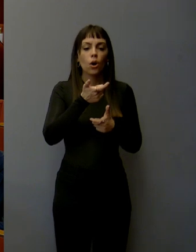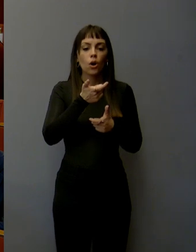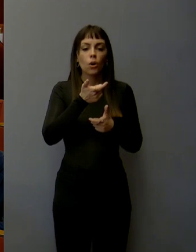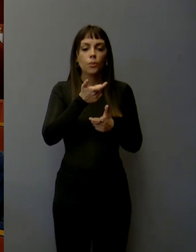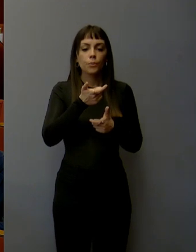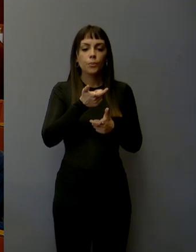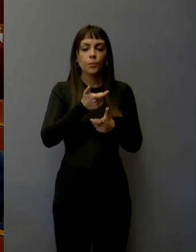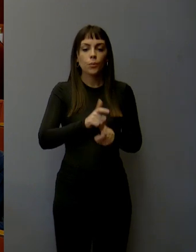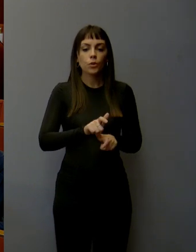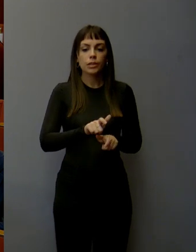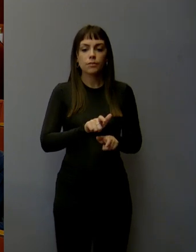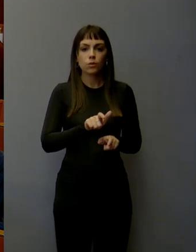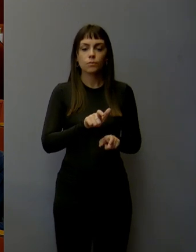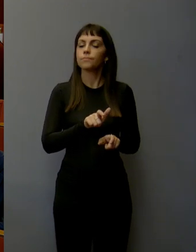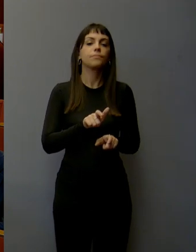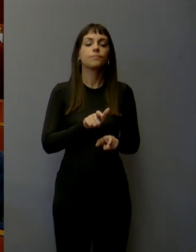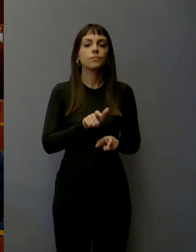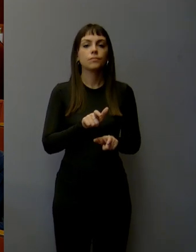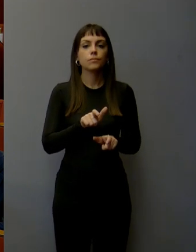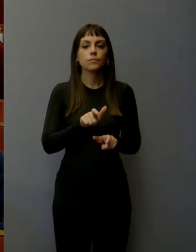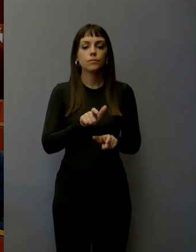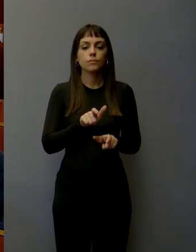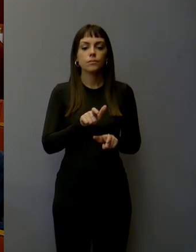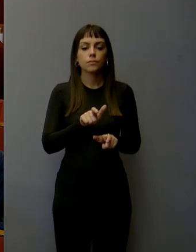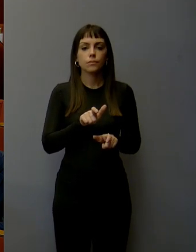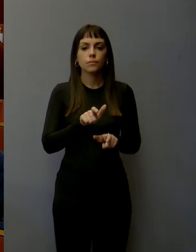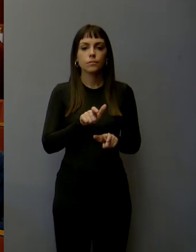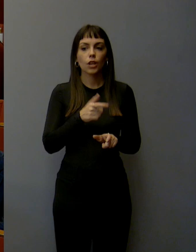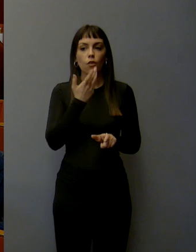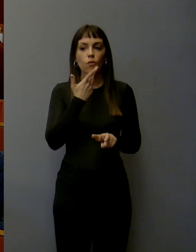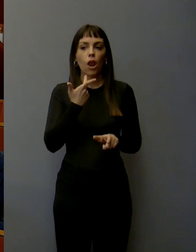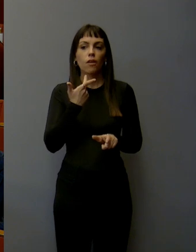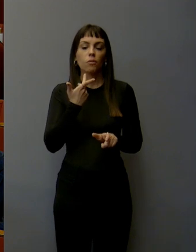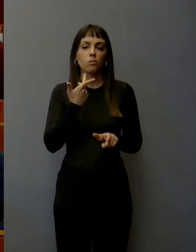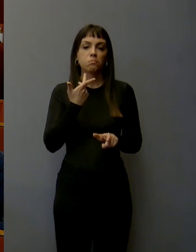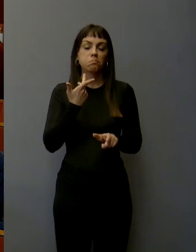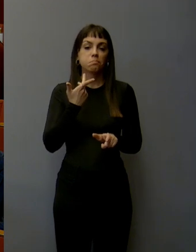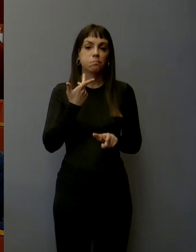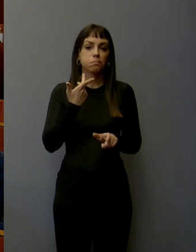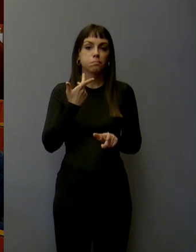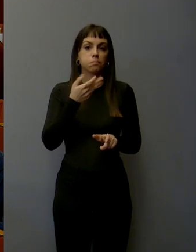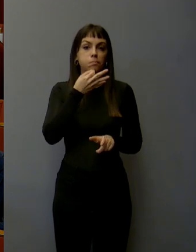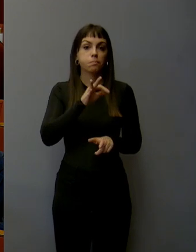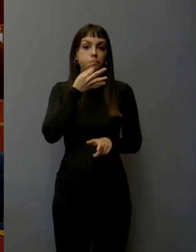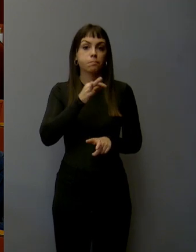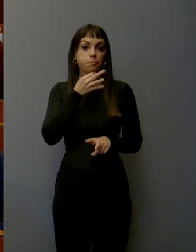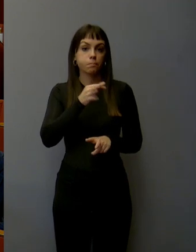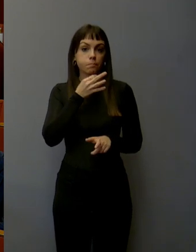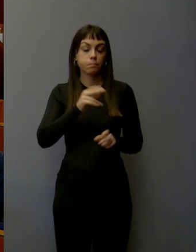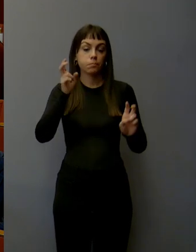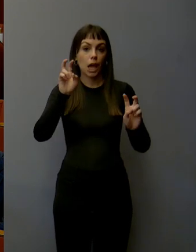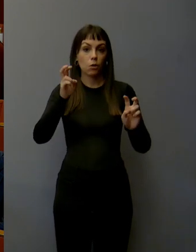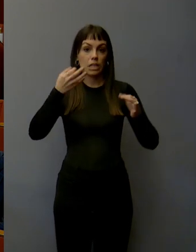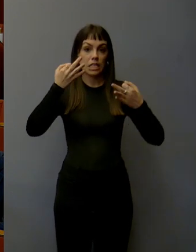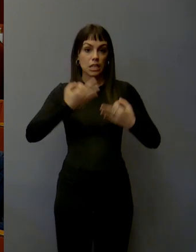tutti di tutti noi di tutti i colleghi sul tema della sicurezza ci sarebbero tantissime cose da dire a partire da Qual